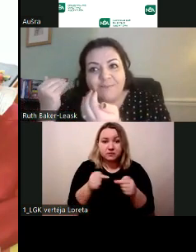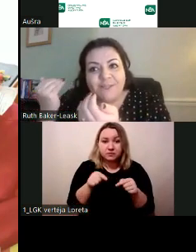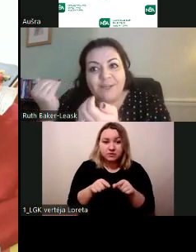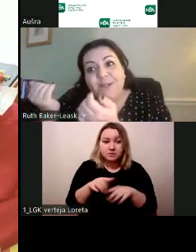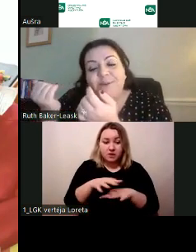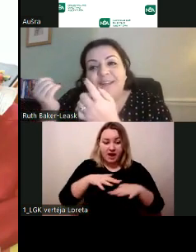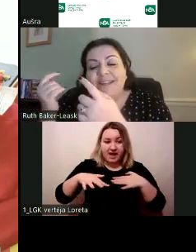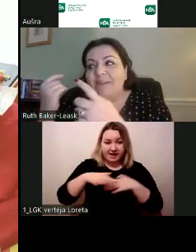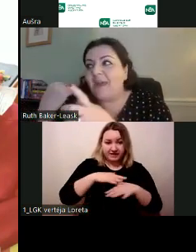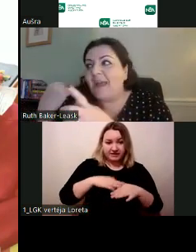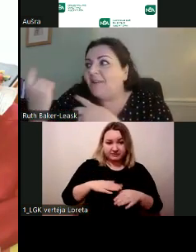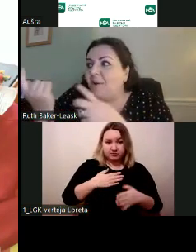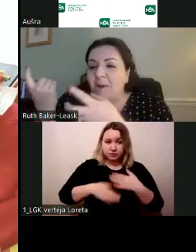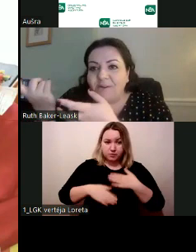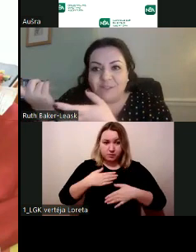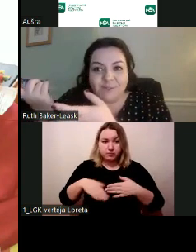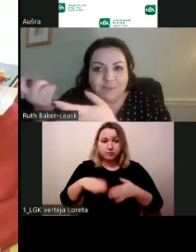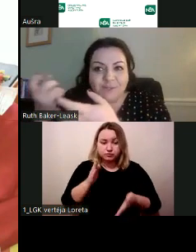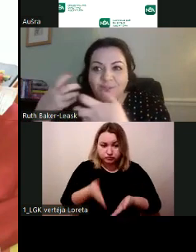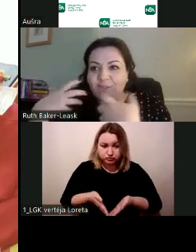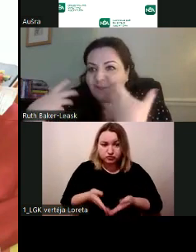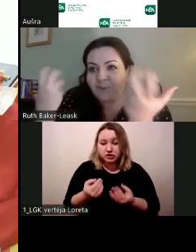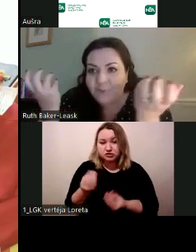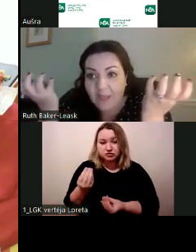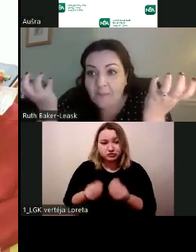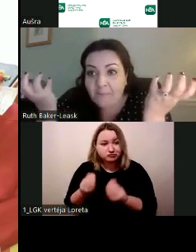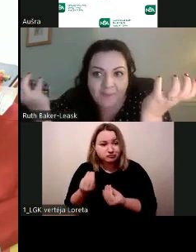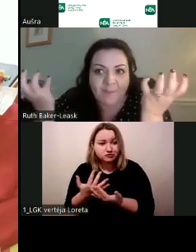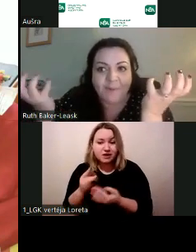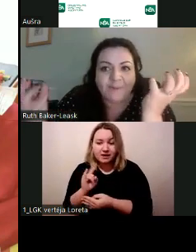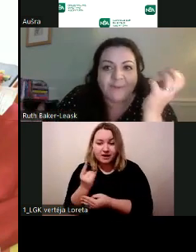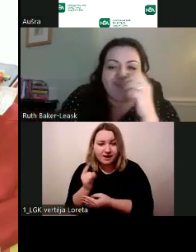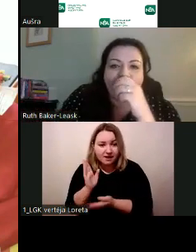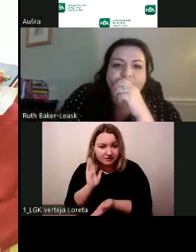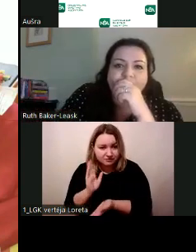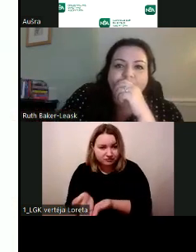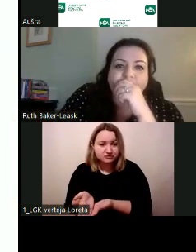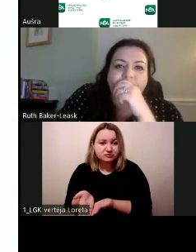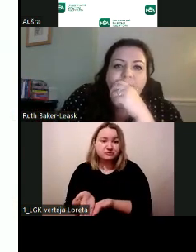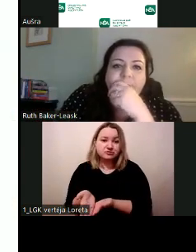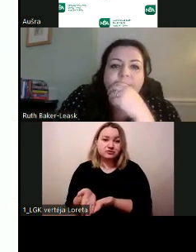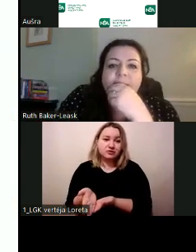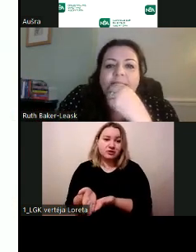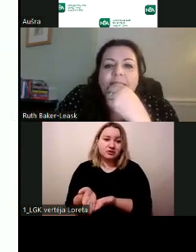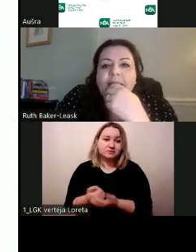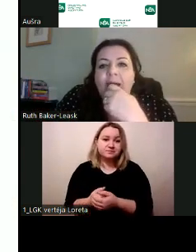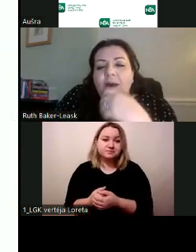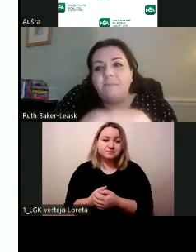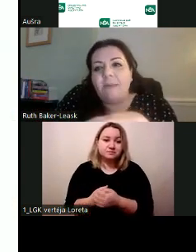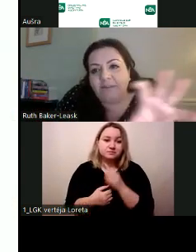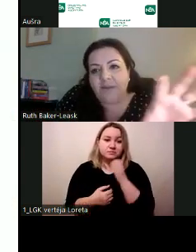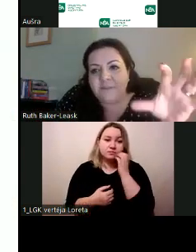erdvės, taip pat žaislai, lėlės, kurios gali